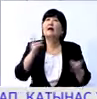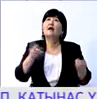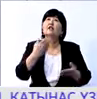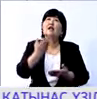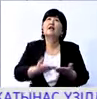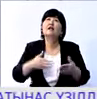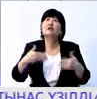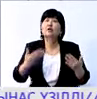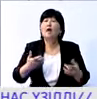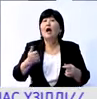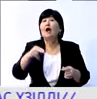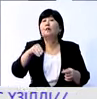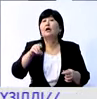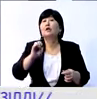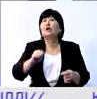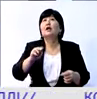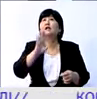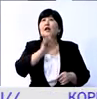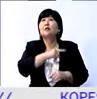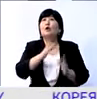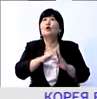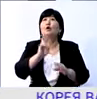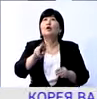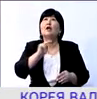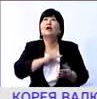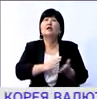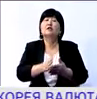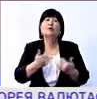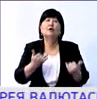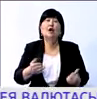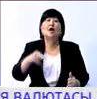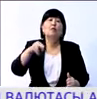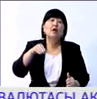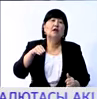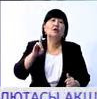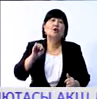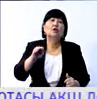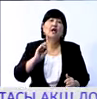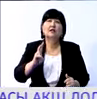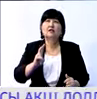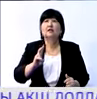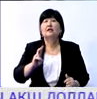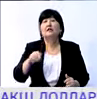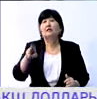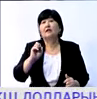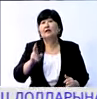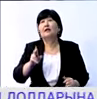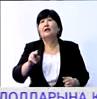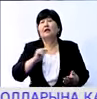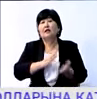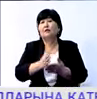кеңестер береді. Ал патронажды медбикелер үй-үйді аралап қызмет көрсетеді. Патронажды қызмет деген бұл бұрын-соңды